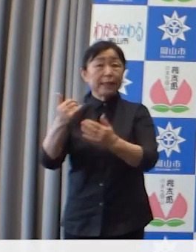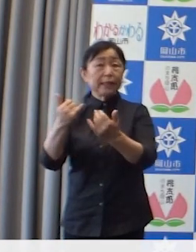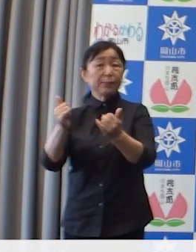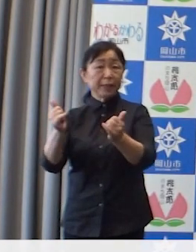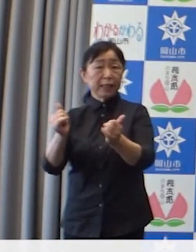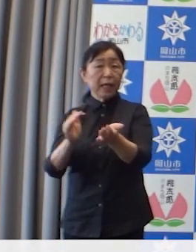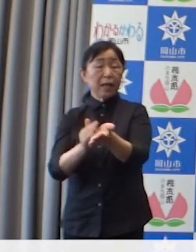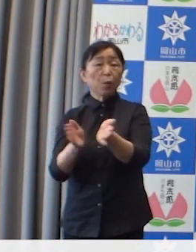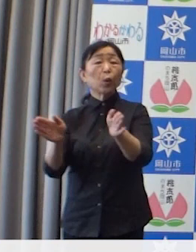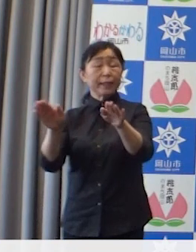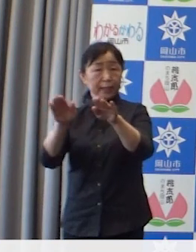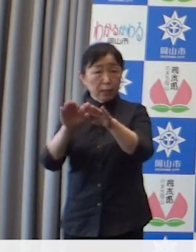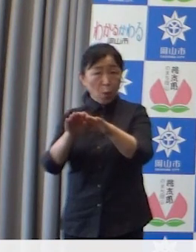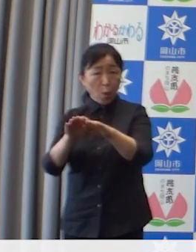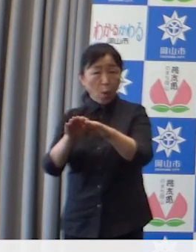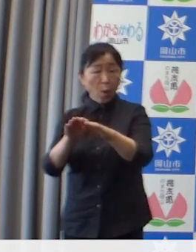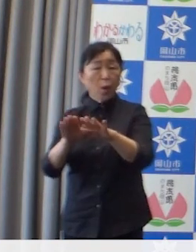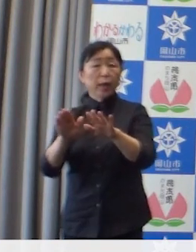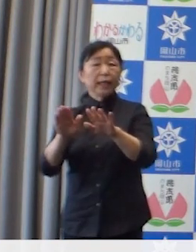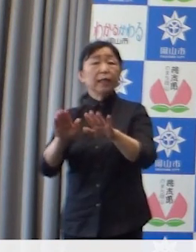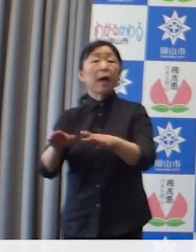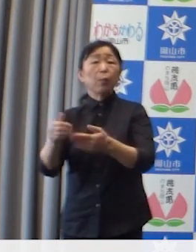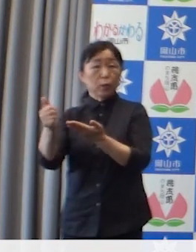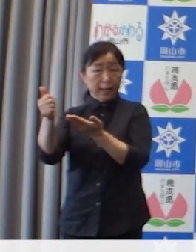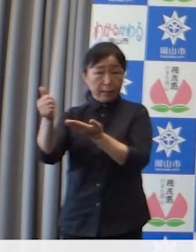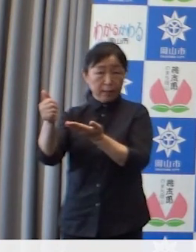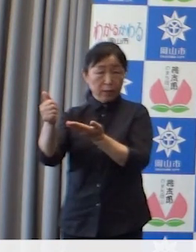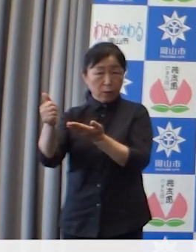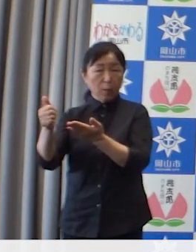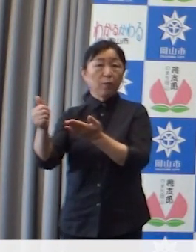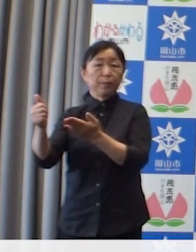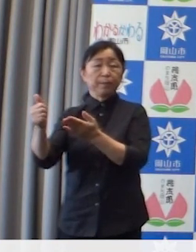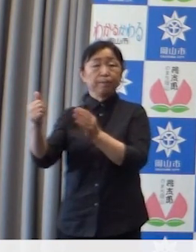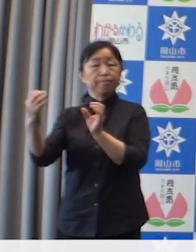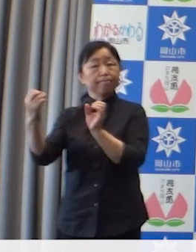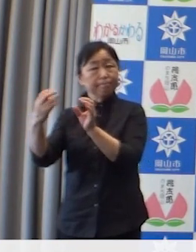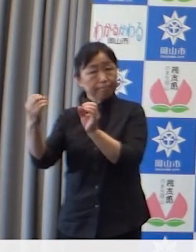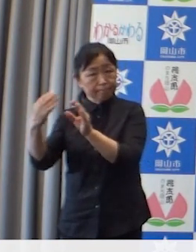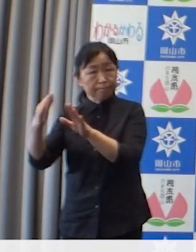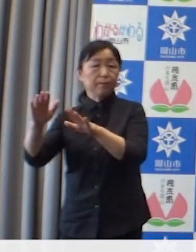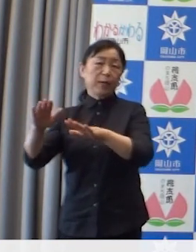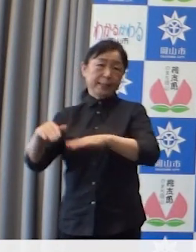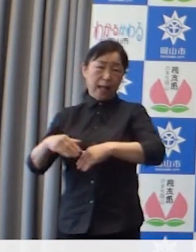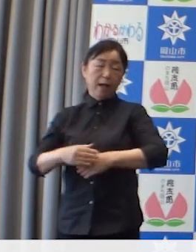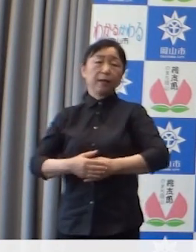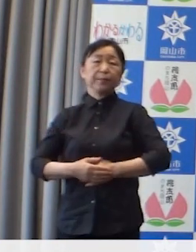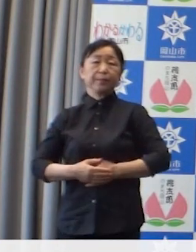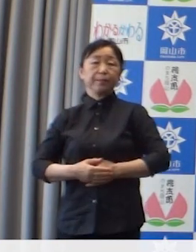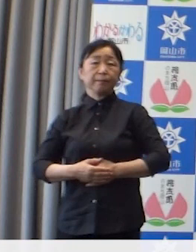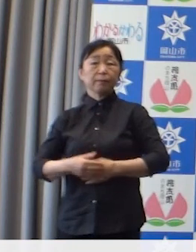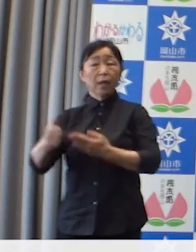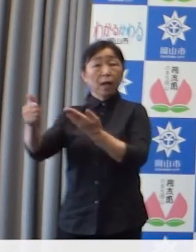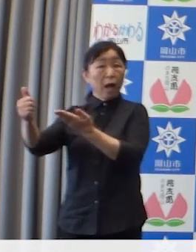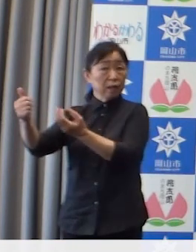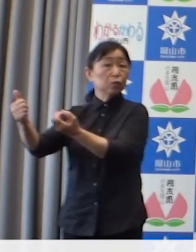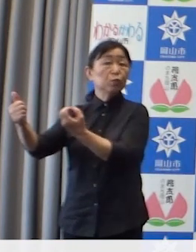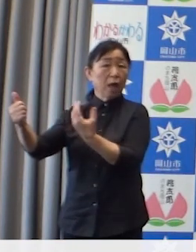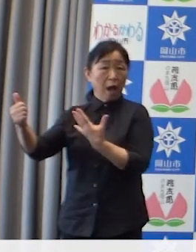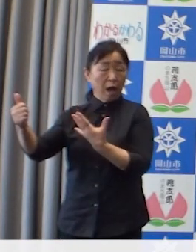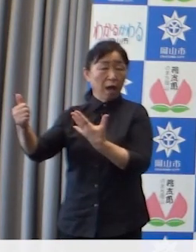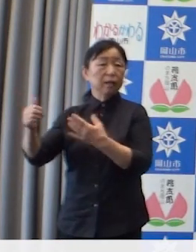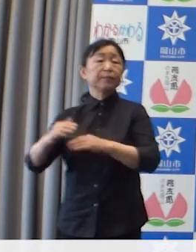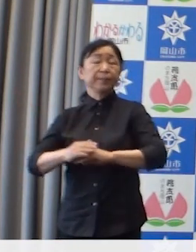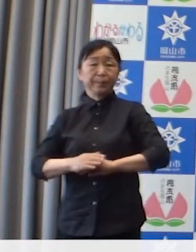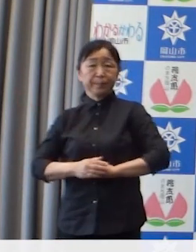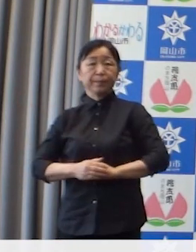今城医師とこの前、少し懇談をいたしました。彼曰くはですね、や